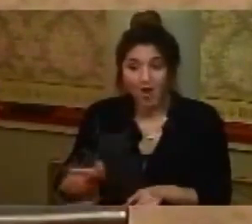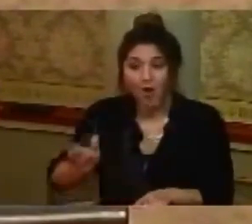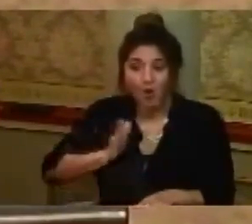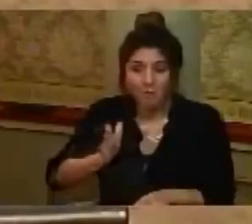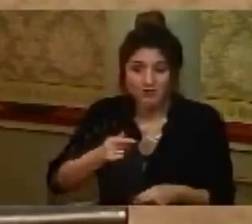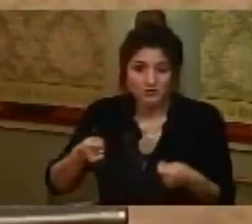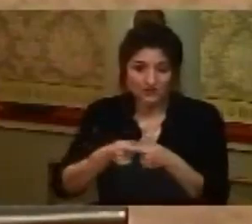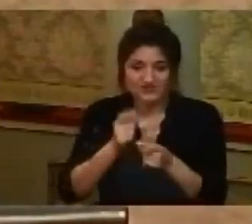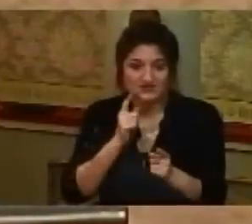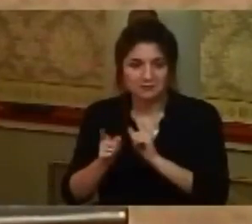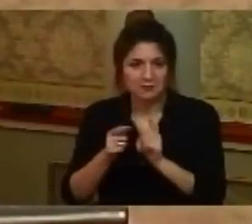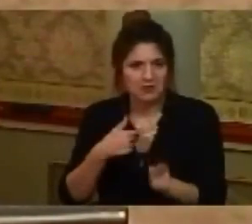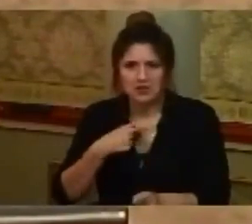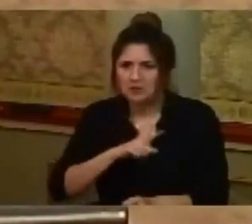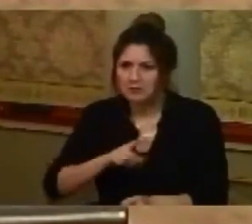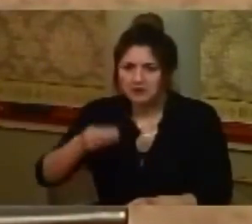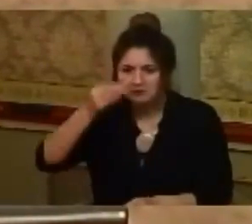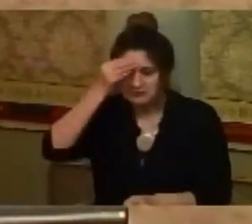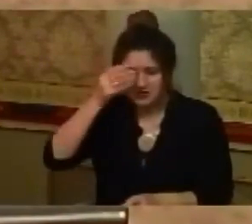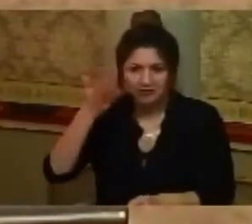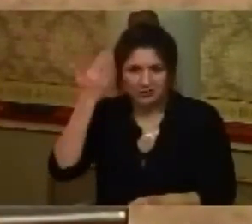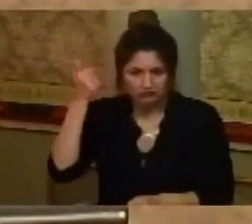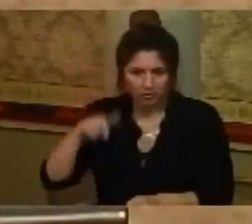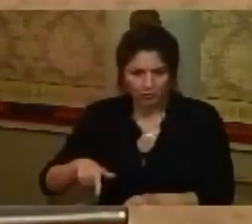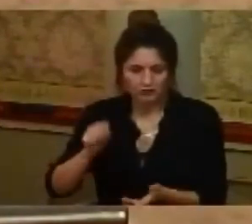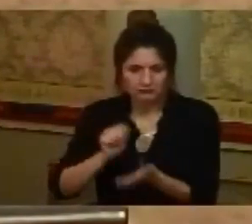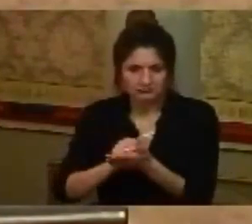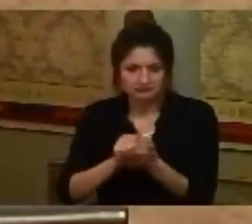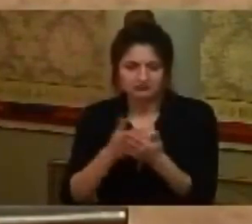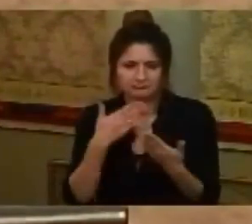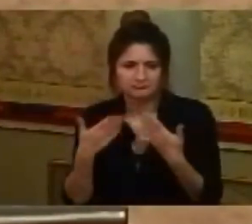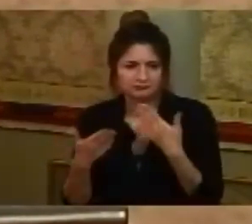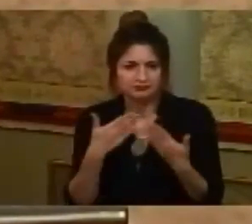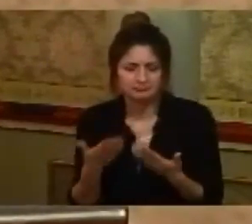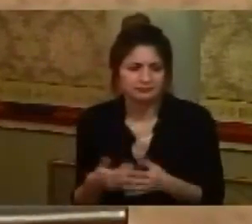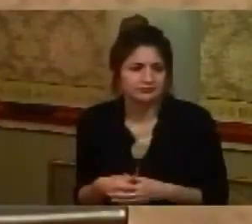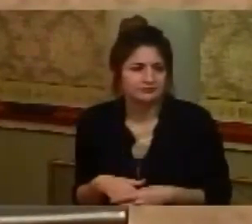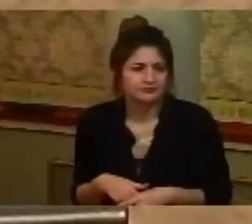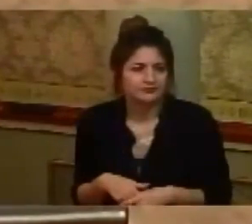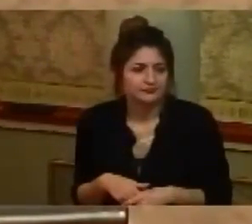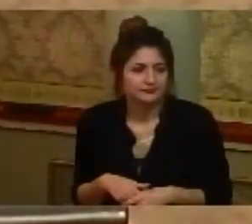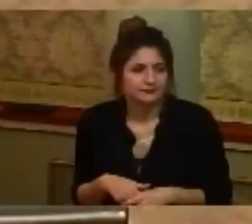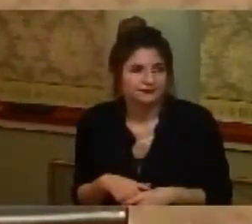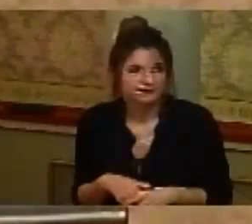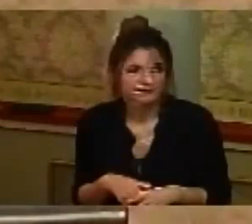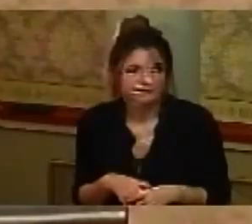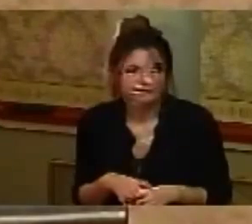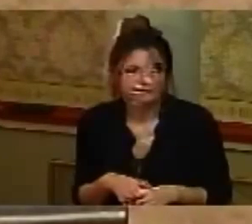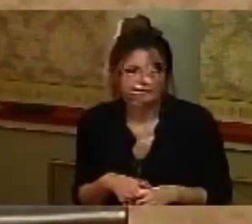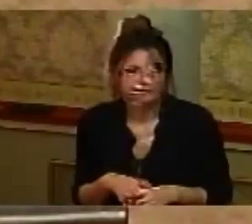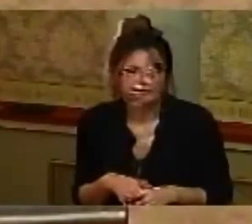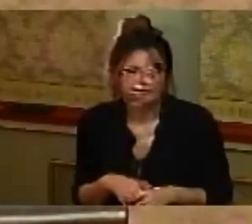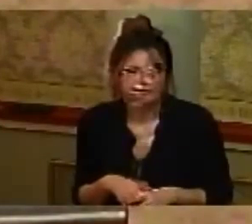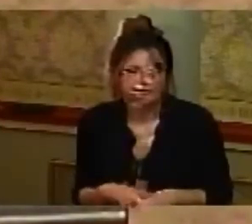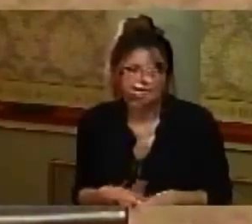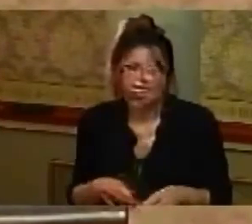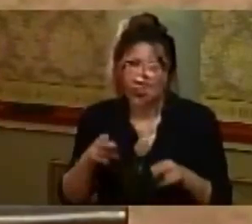se moram priznat ne sjećam da smo mi bili na presici. Što se tiče ovih